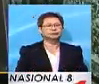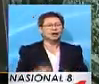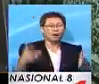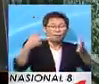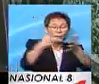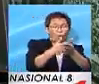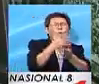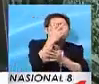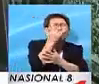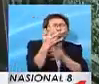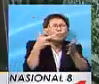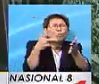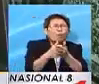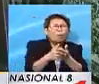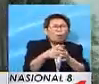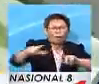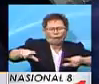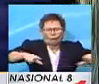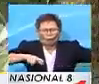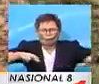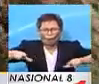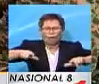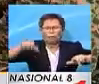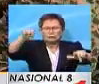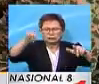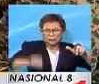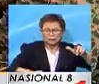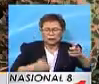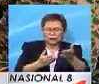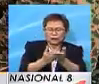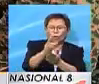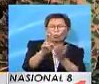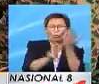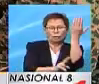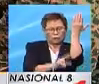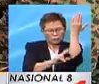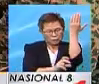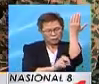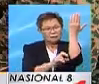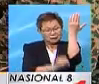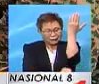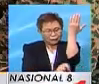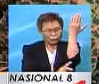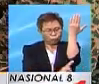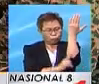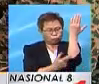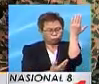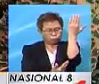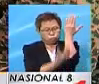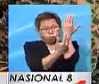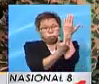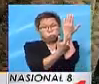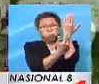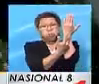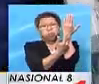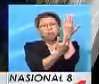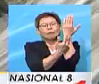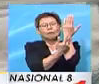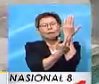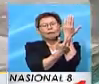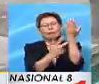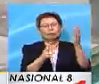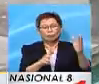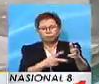kemalangan berpunca Apabila sebuah Lori dari arah selatan menghala ke utara hilang kawalan dan masuk ke arah bertentangan